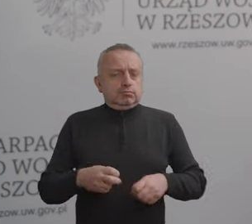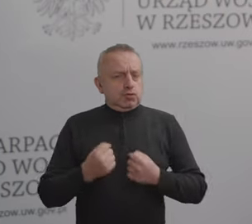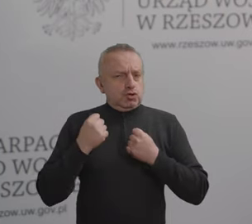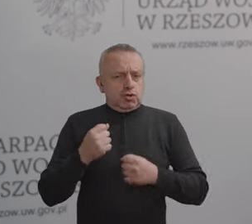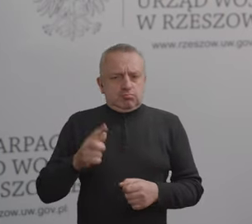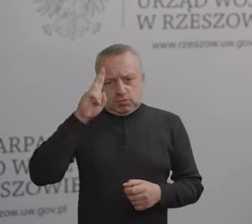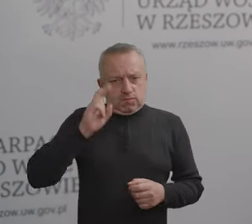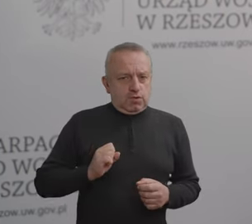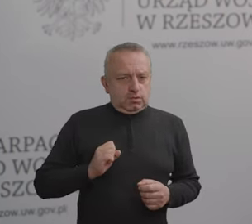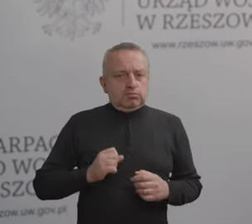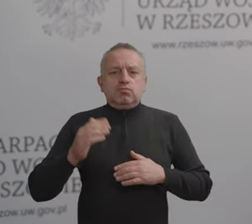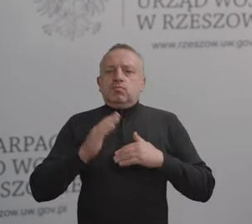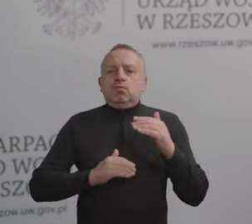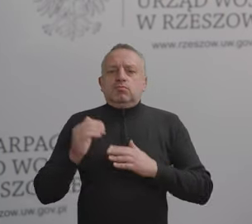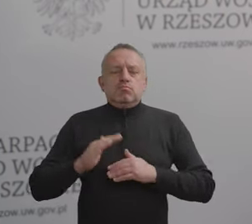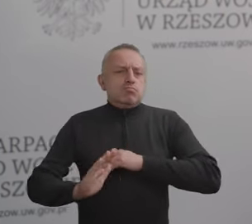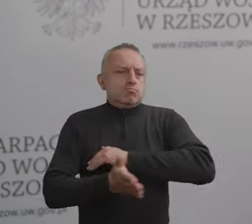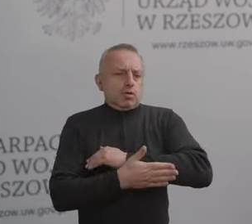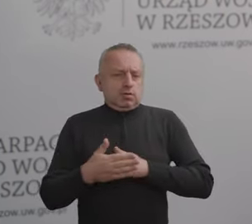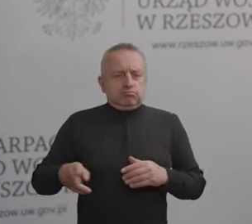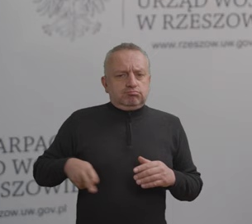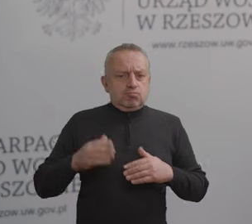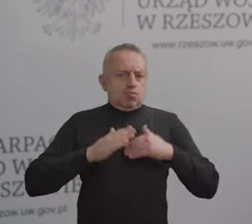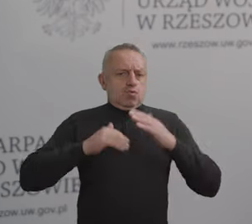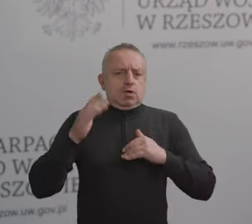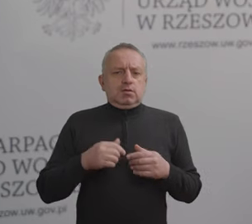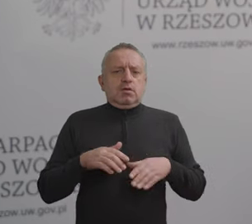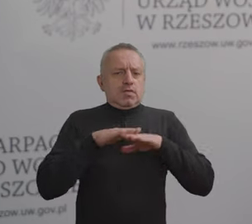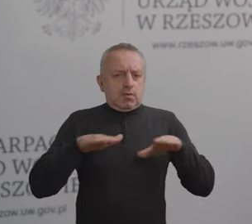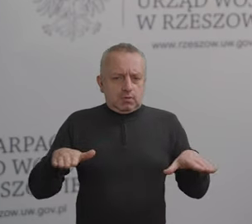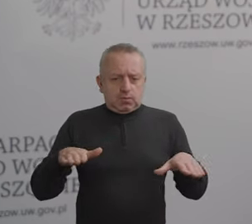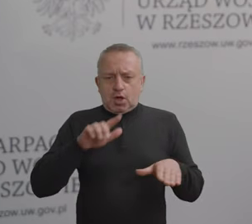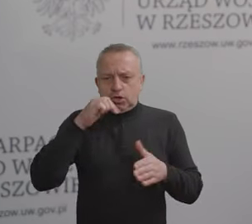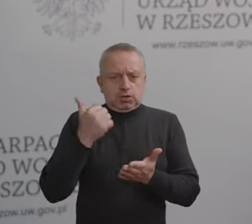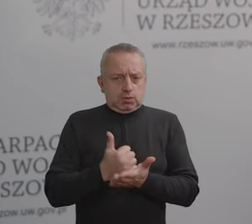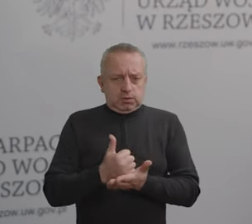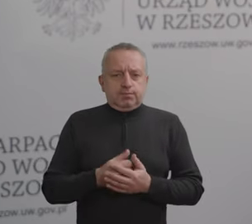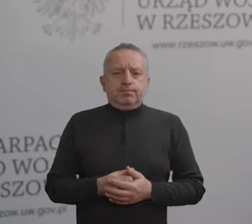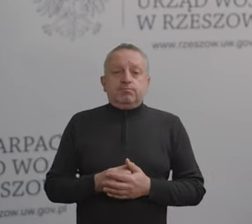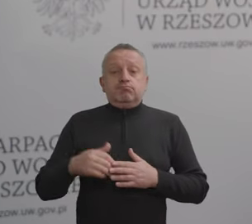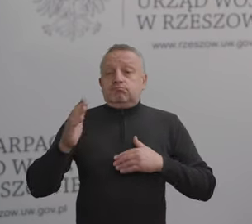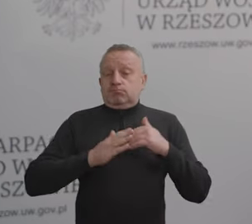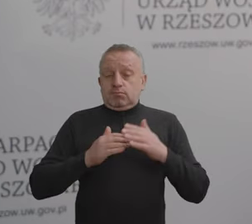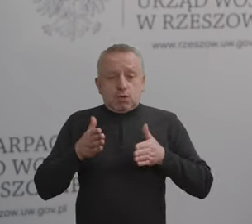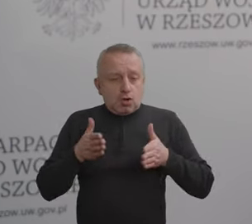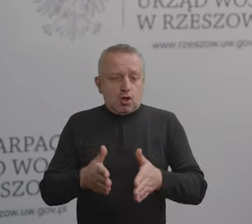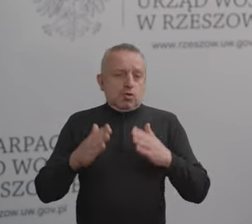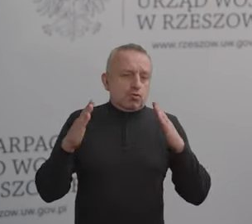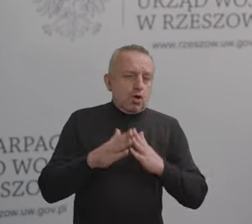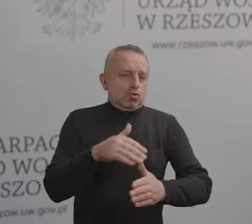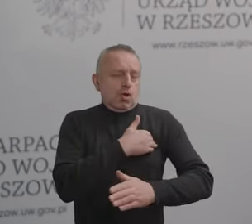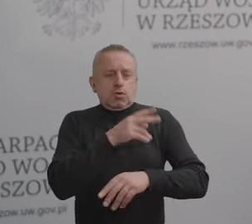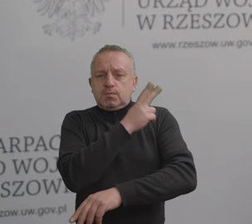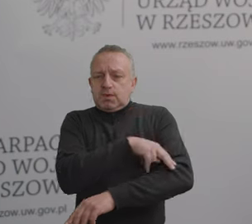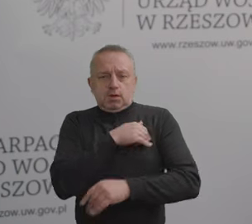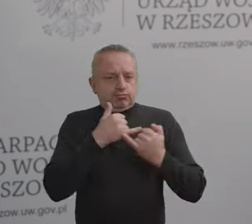silną armię, zbudowano od podstaw administrację i uchwalono demokratyczną konstytucję. Budowano drogi, domy,